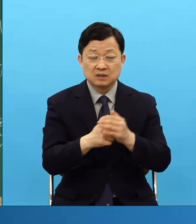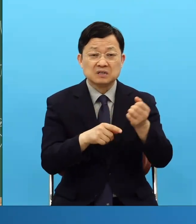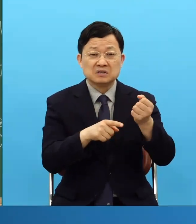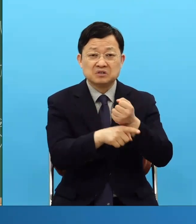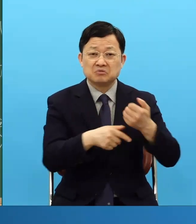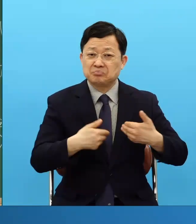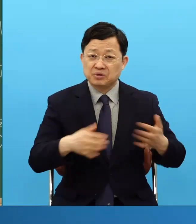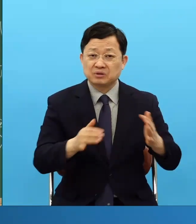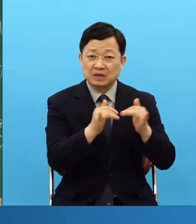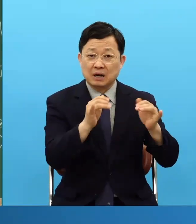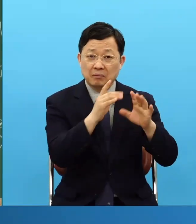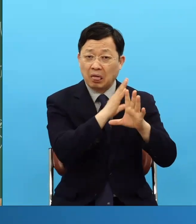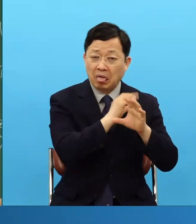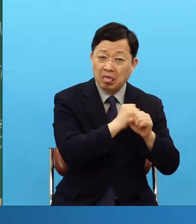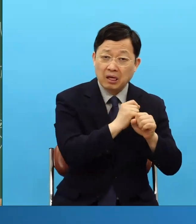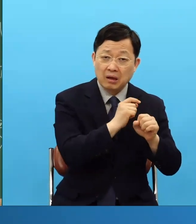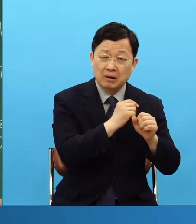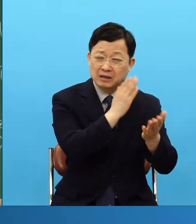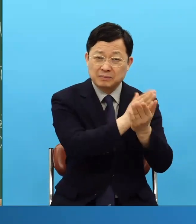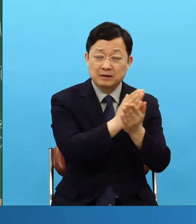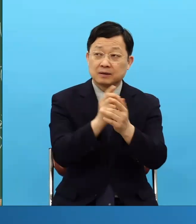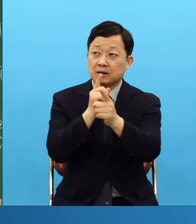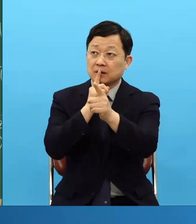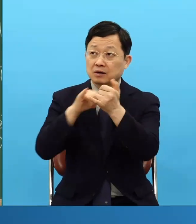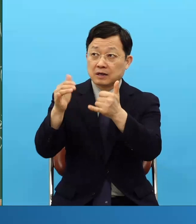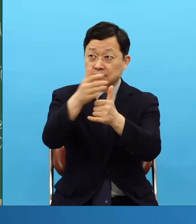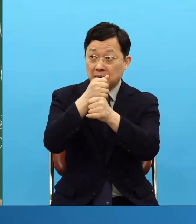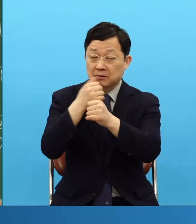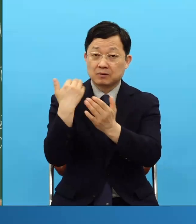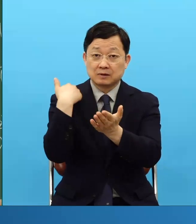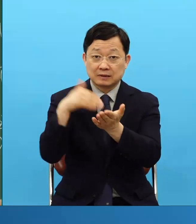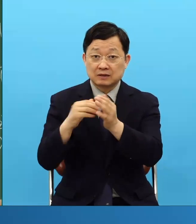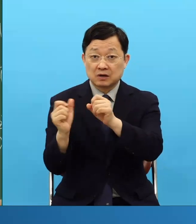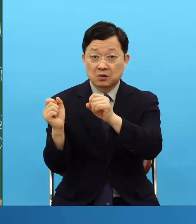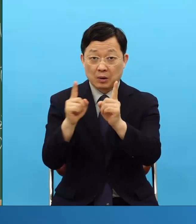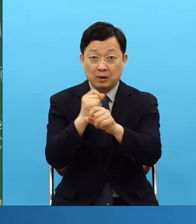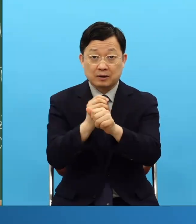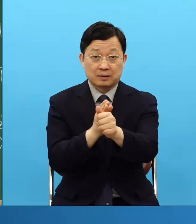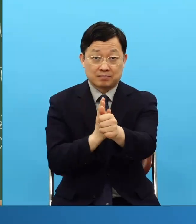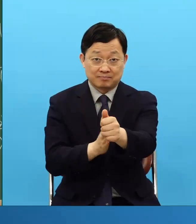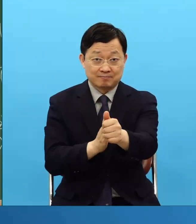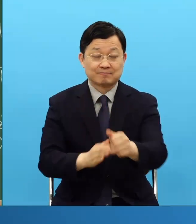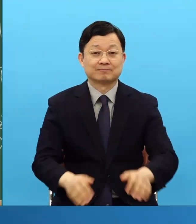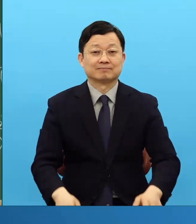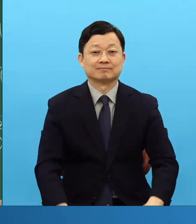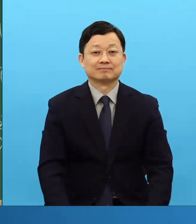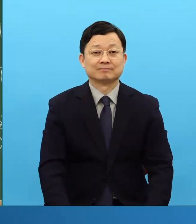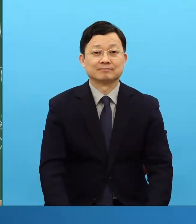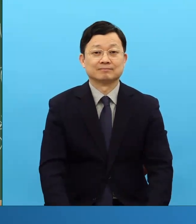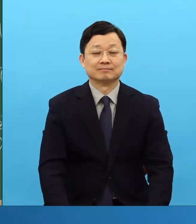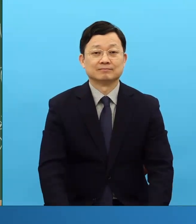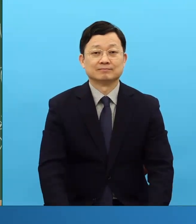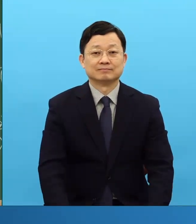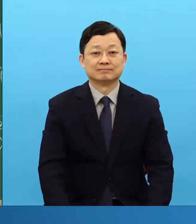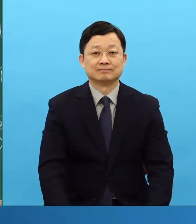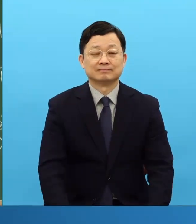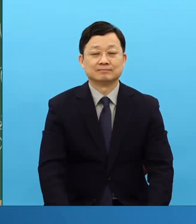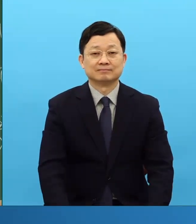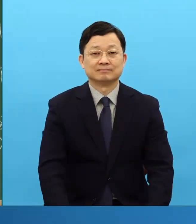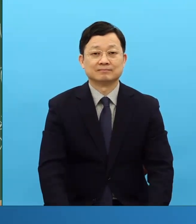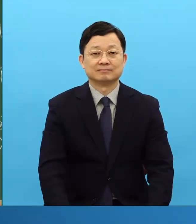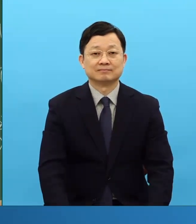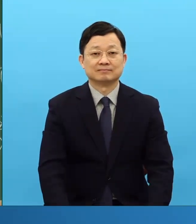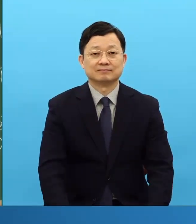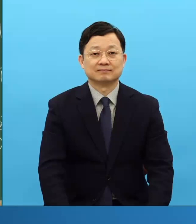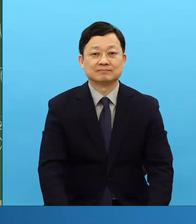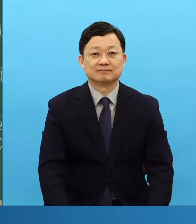사람 쳐다보지 말고 말씀 붙잡고 회복하셔야 돼요. And so starting today, all of our church officers, don't attach any reason to this. Don't look at what people say. Hold